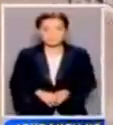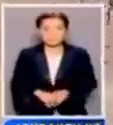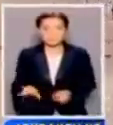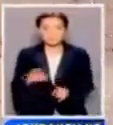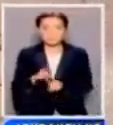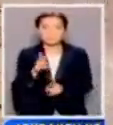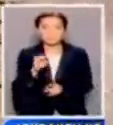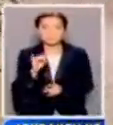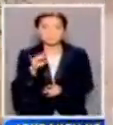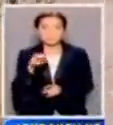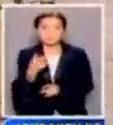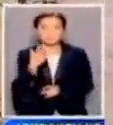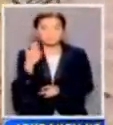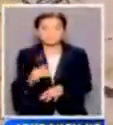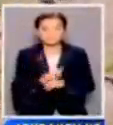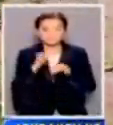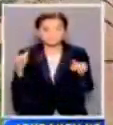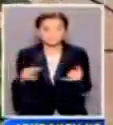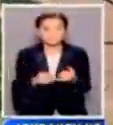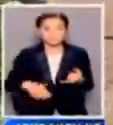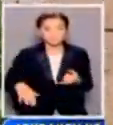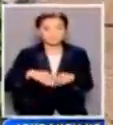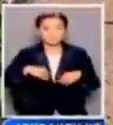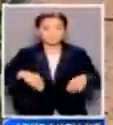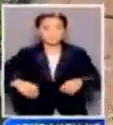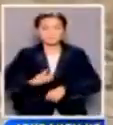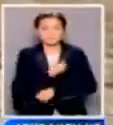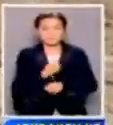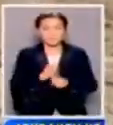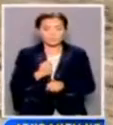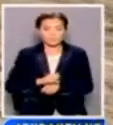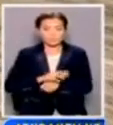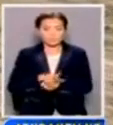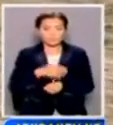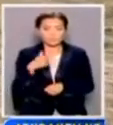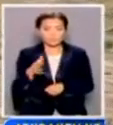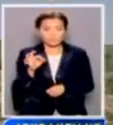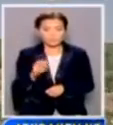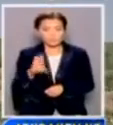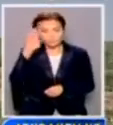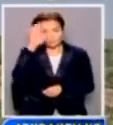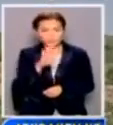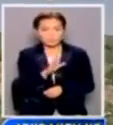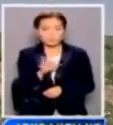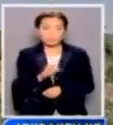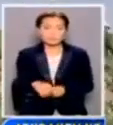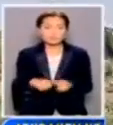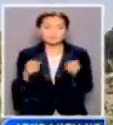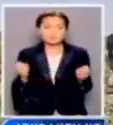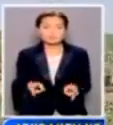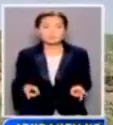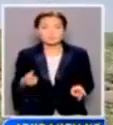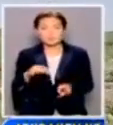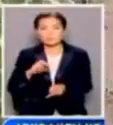целью Куаныша Наурызбаева является расширение площади посевных. Для этого создаются условия государством. В области был открыт